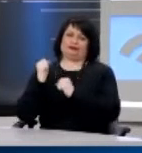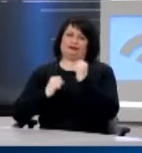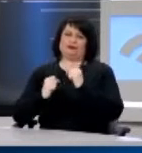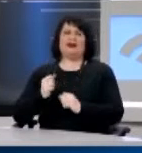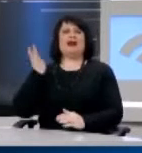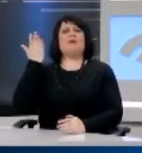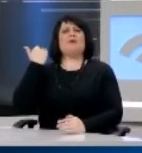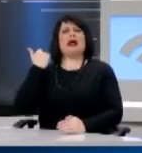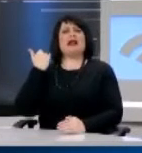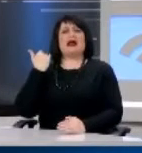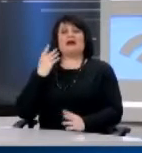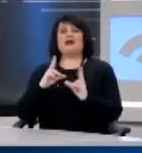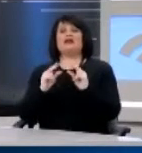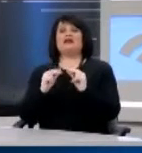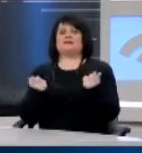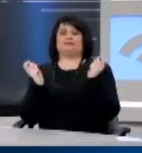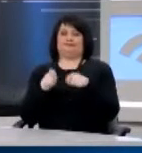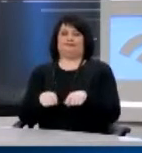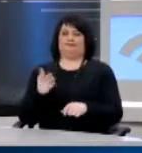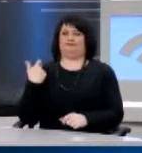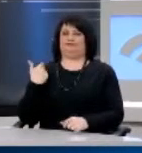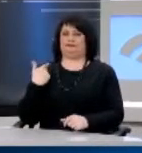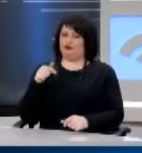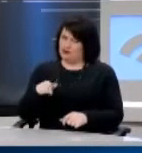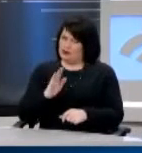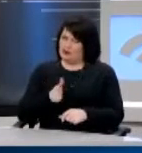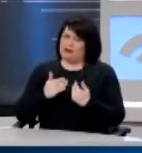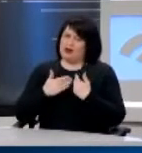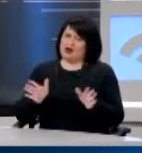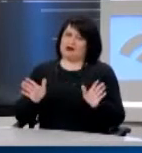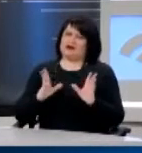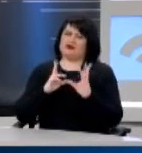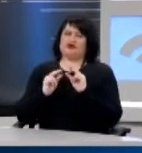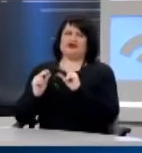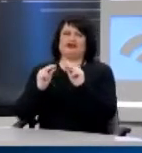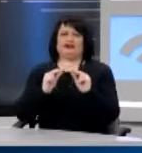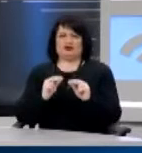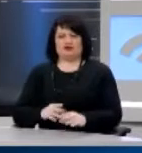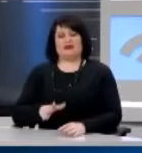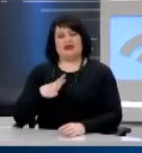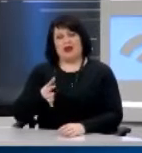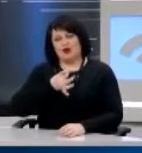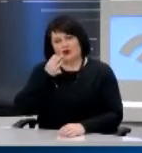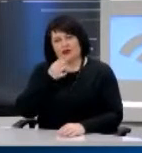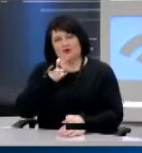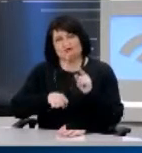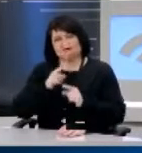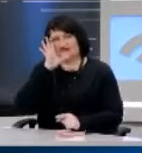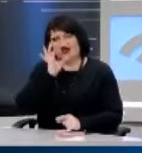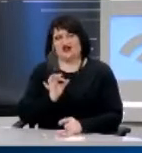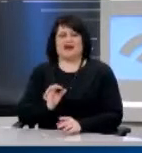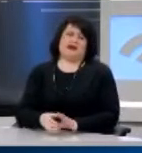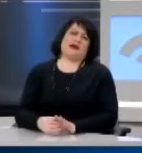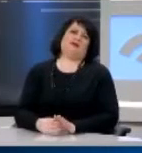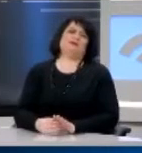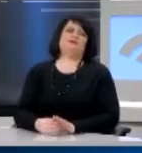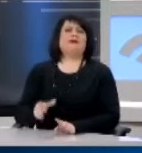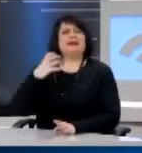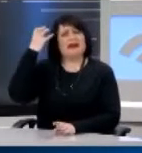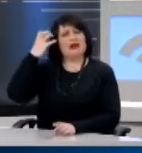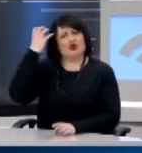ανοιχτά. Εγώ όμως θέλω να πω κάποιες αλήθειες και αναφέρομαι στο κρίσιμο θέμα του